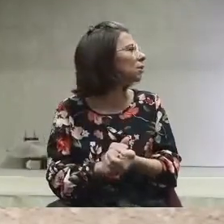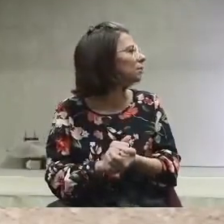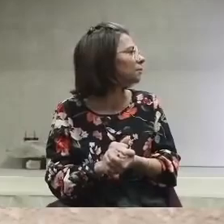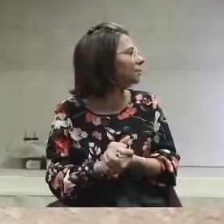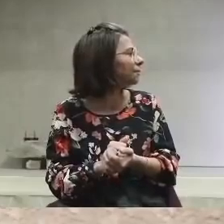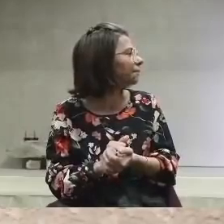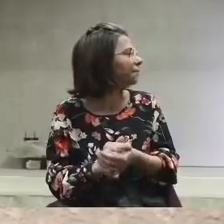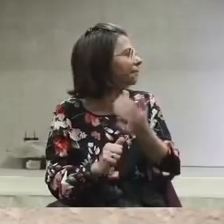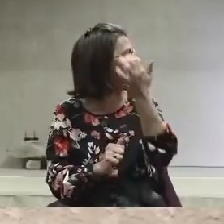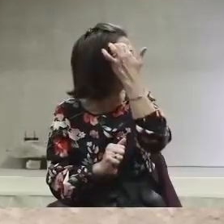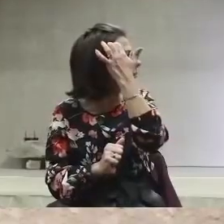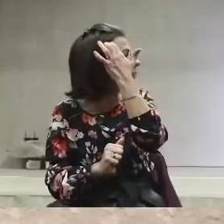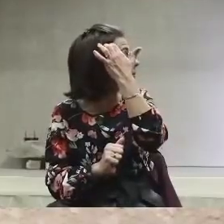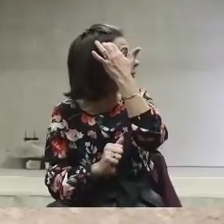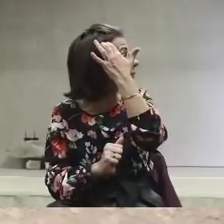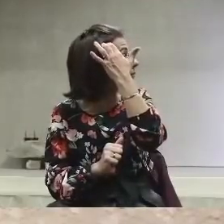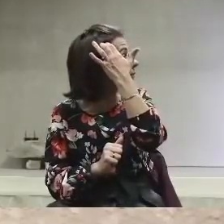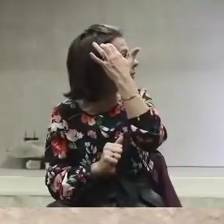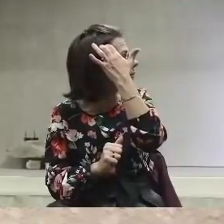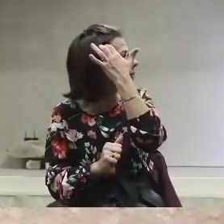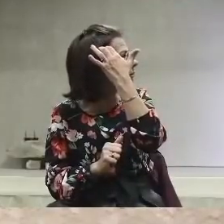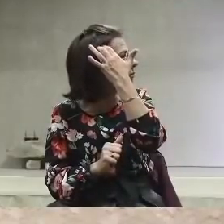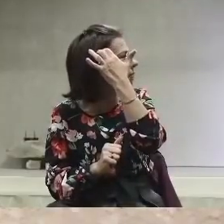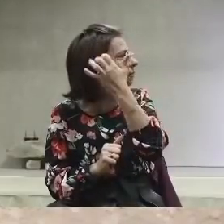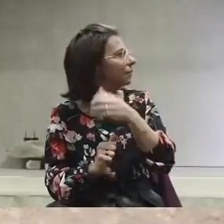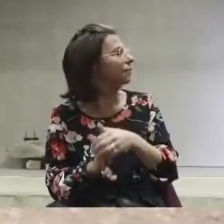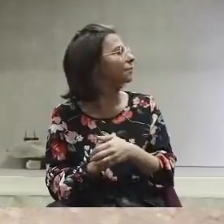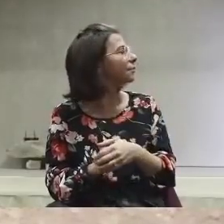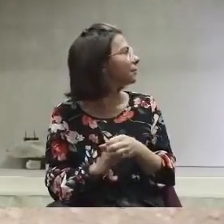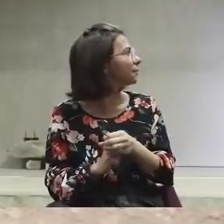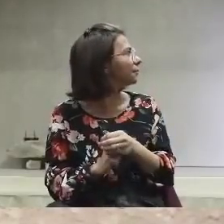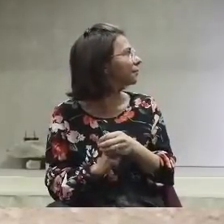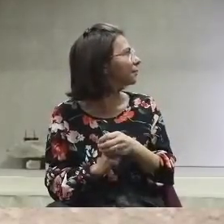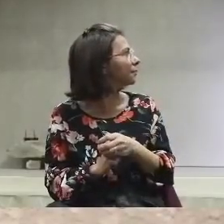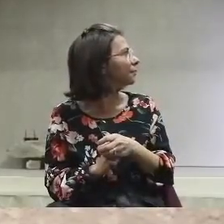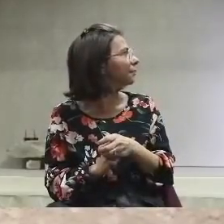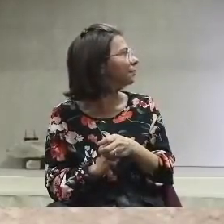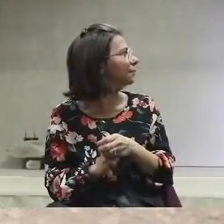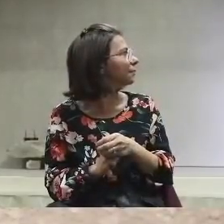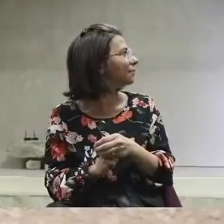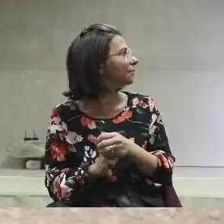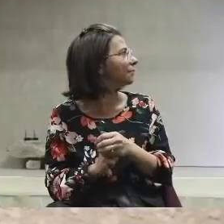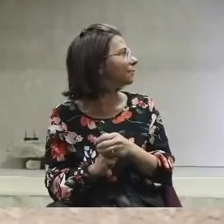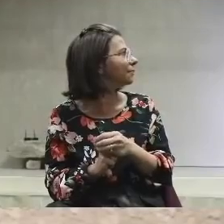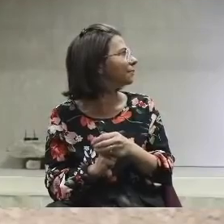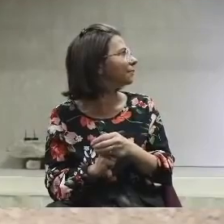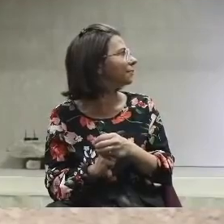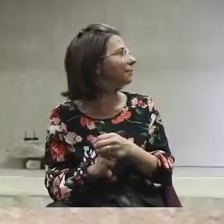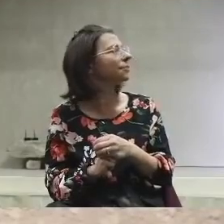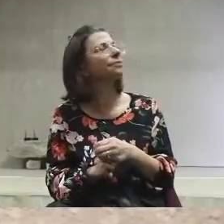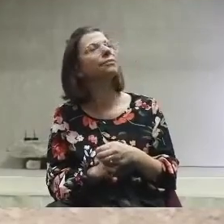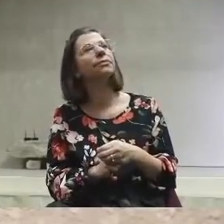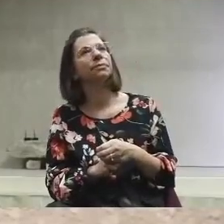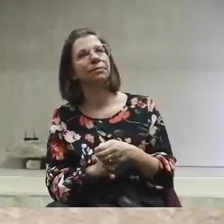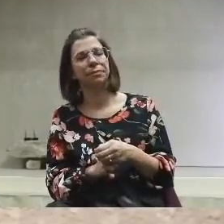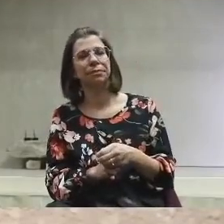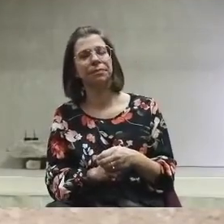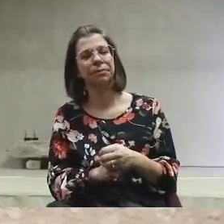médecin généraliste, il dit non, mais oui, faut pas, ça doit être une entorse. Non, mais le Seigneur avait